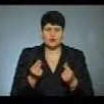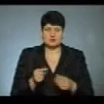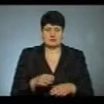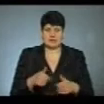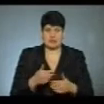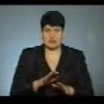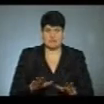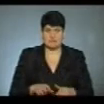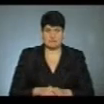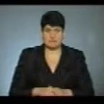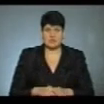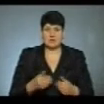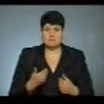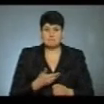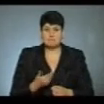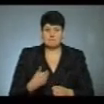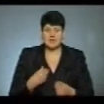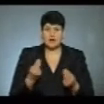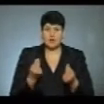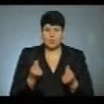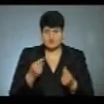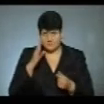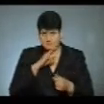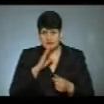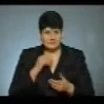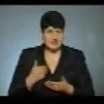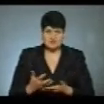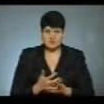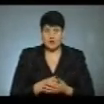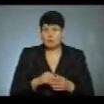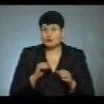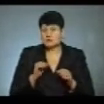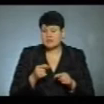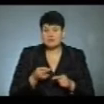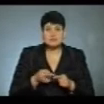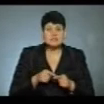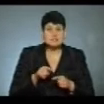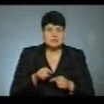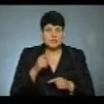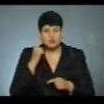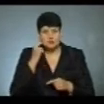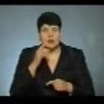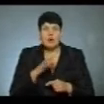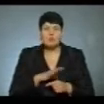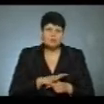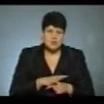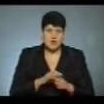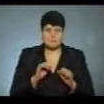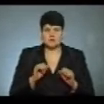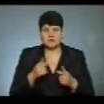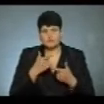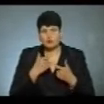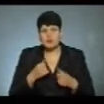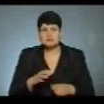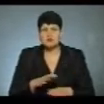не давала. Ми коштів від батьків не збирали. Можливо, така інформація, може думка десь така була, можливо, інформація